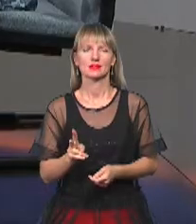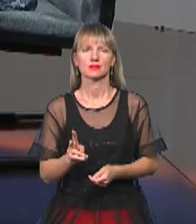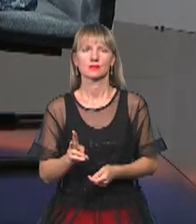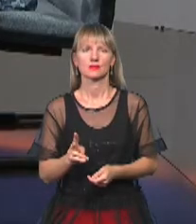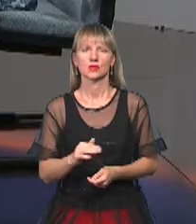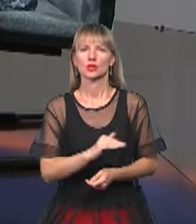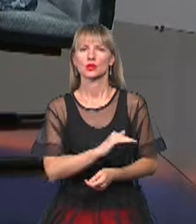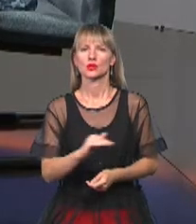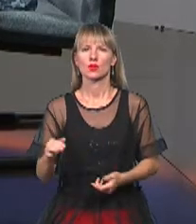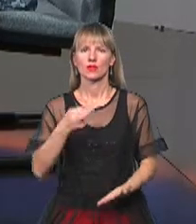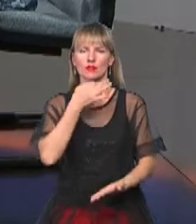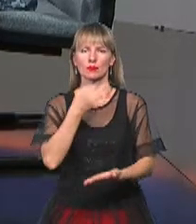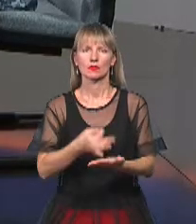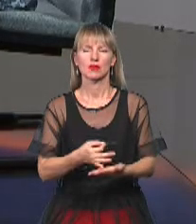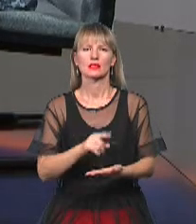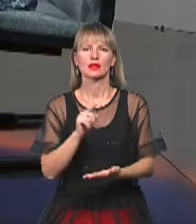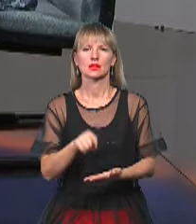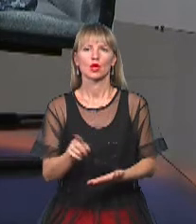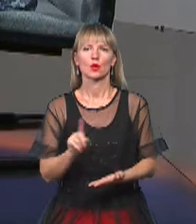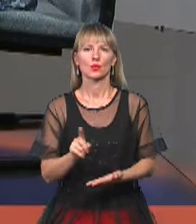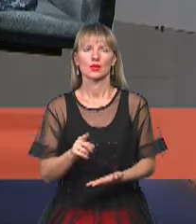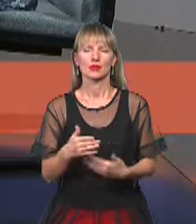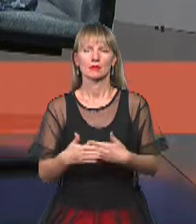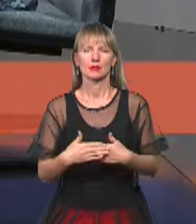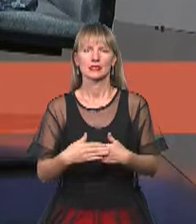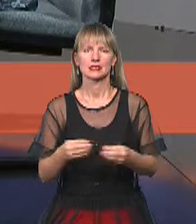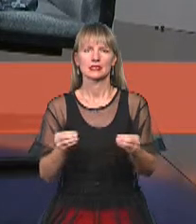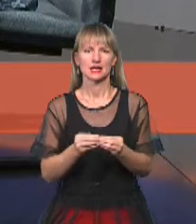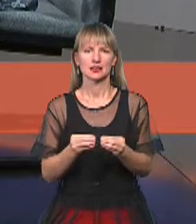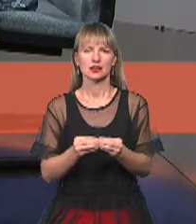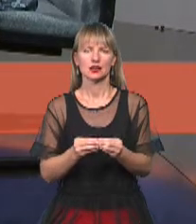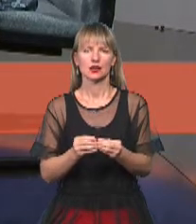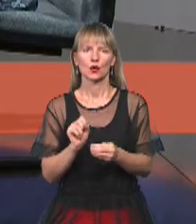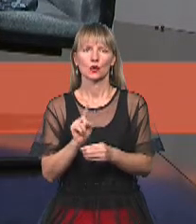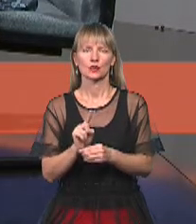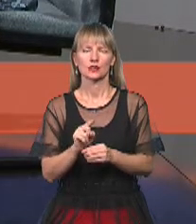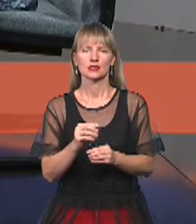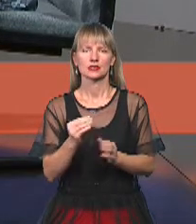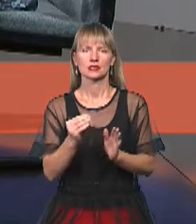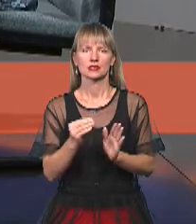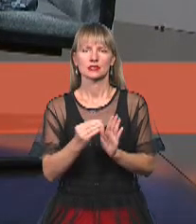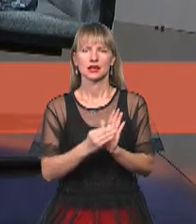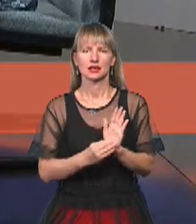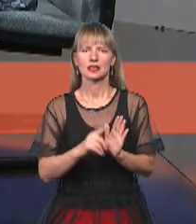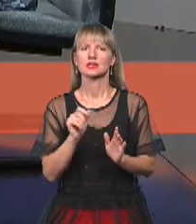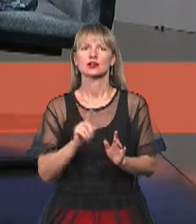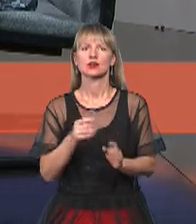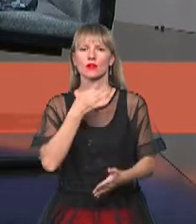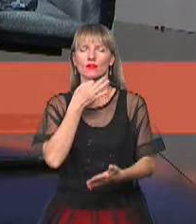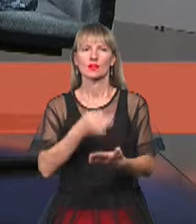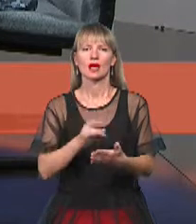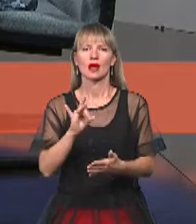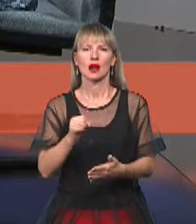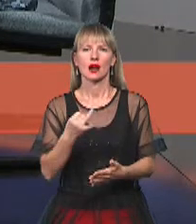як зона відповідальності, зате вони відповідають там десь близько 10-12 основних статей за те, що відповідають саме